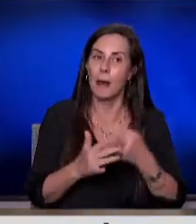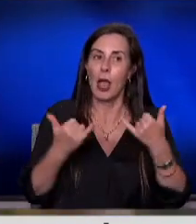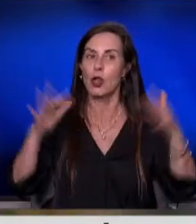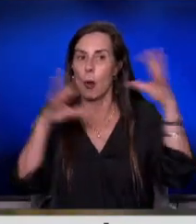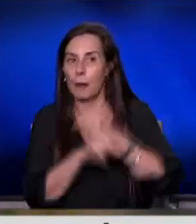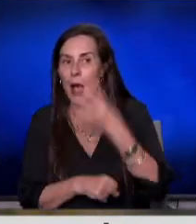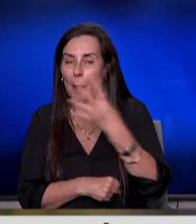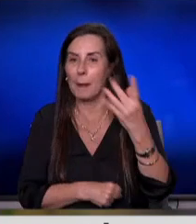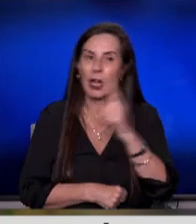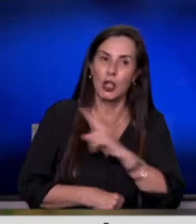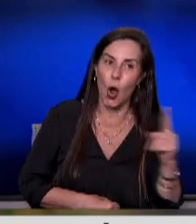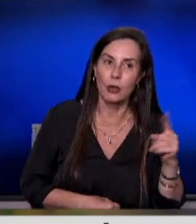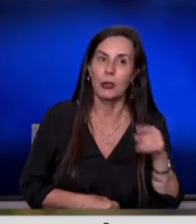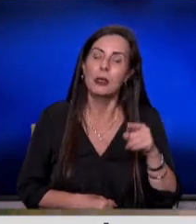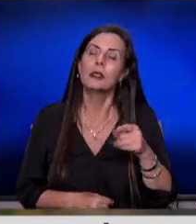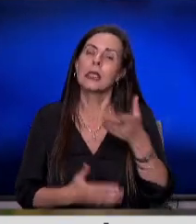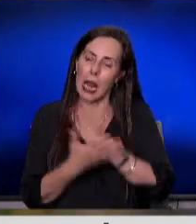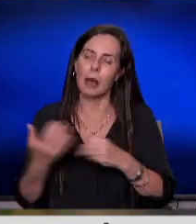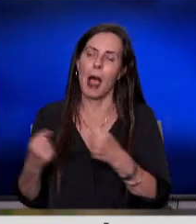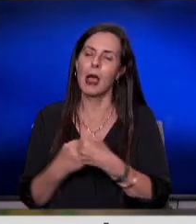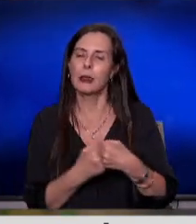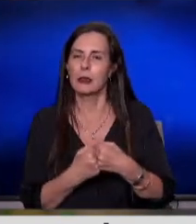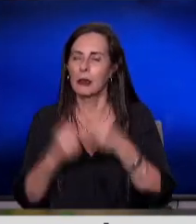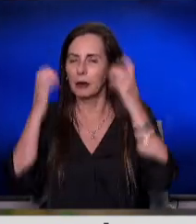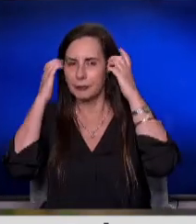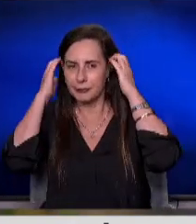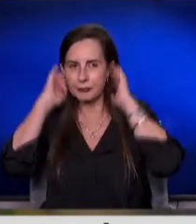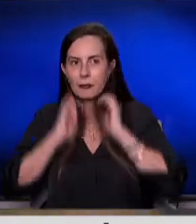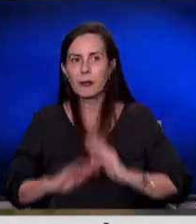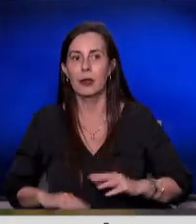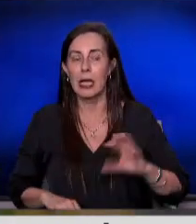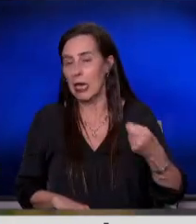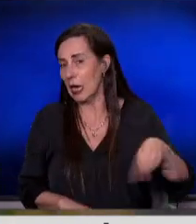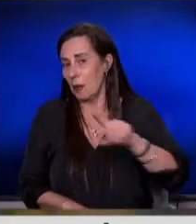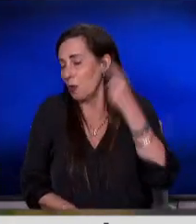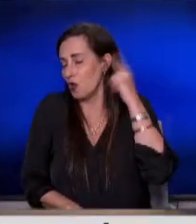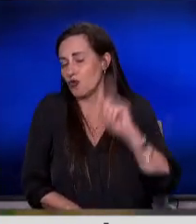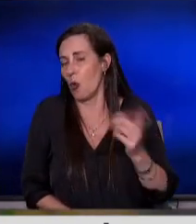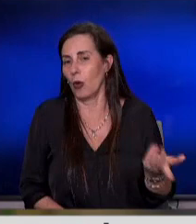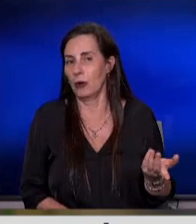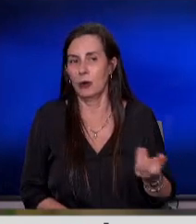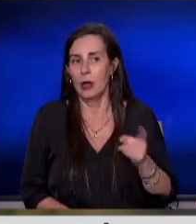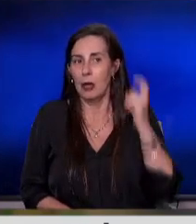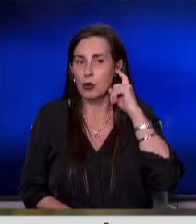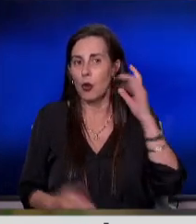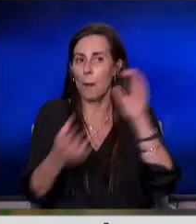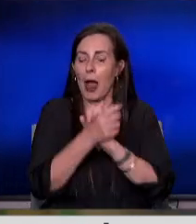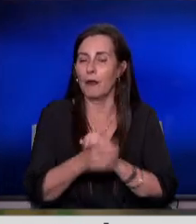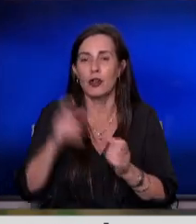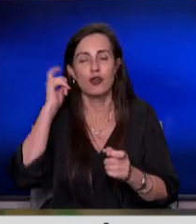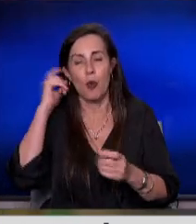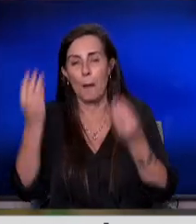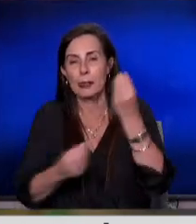בערב, 44 מיליון, זה חלק מהאתגר. אחרת, הם לא ישמעו ללוטו, הם ישמעו מחבר על